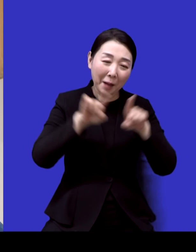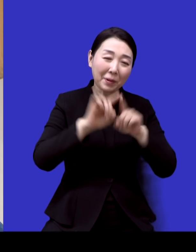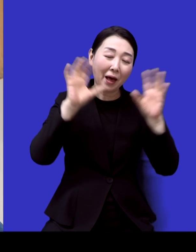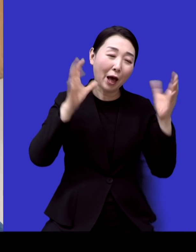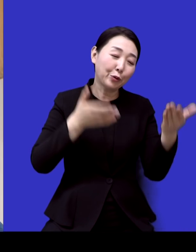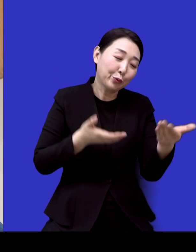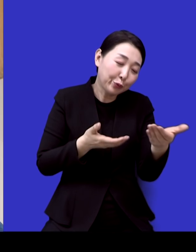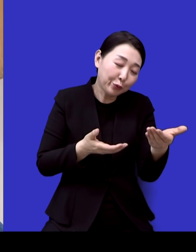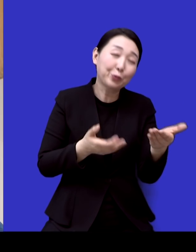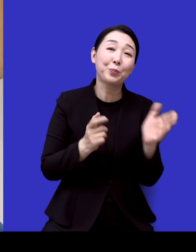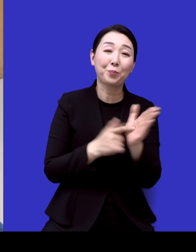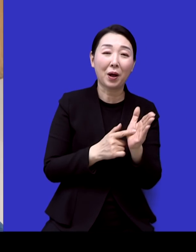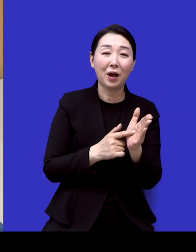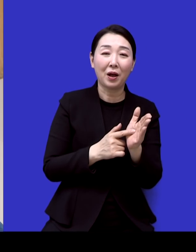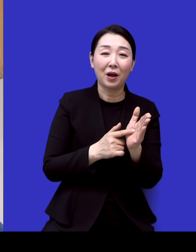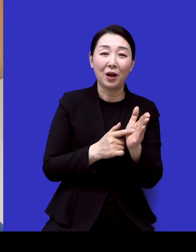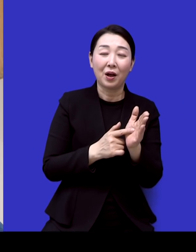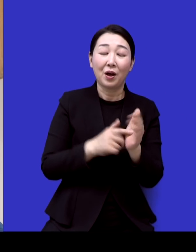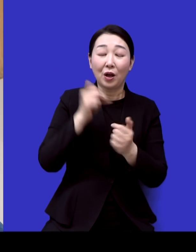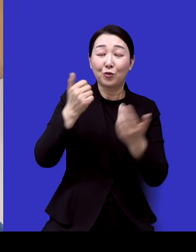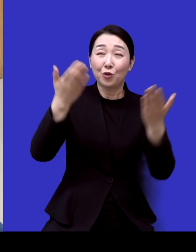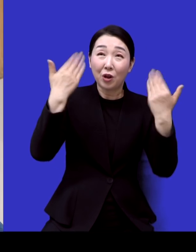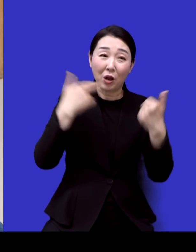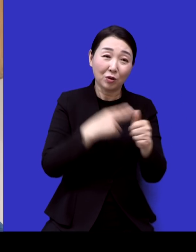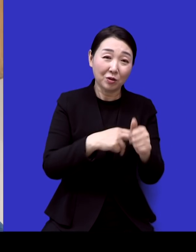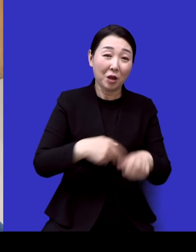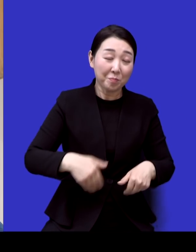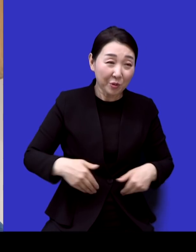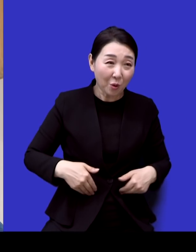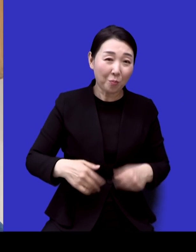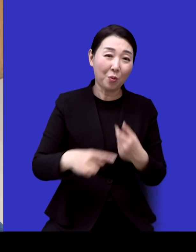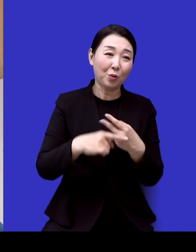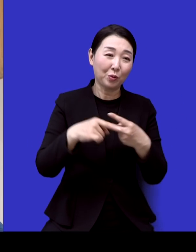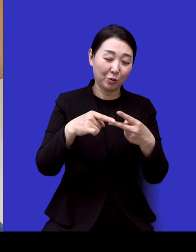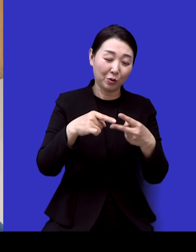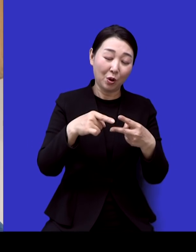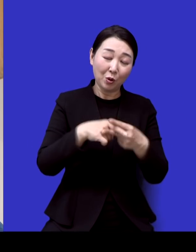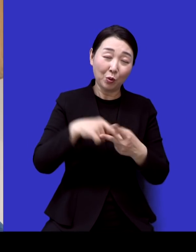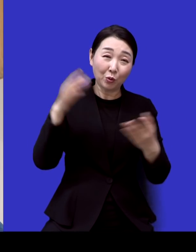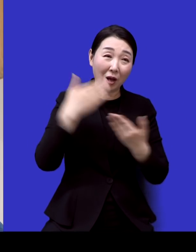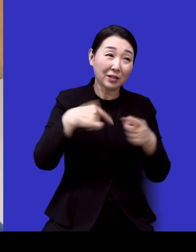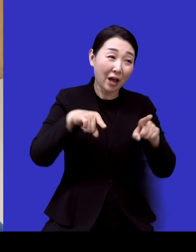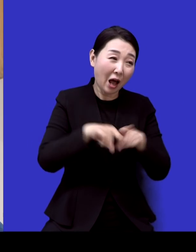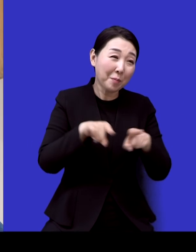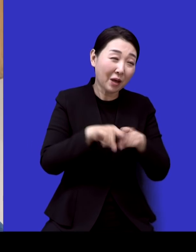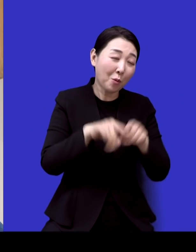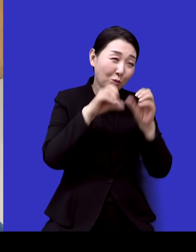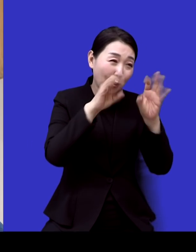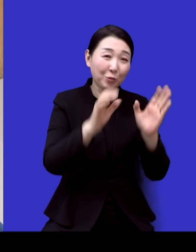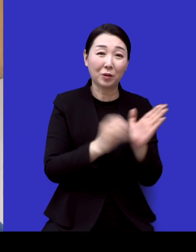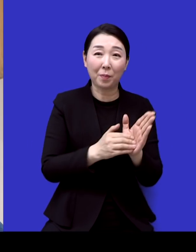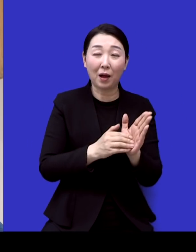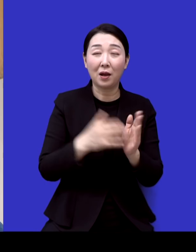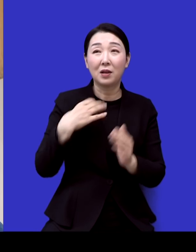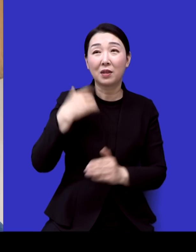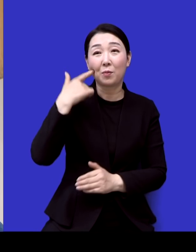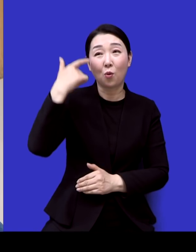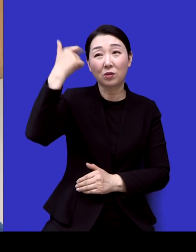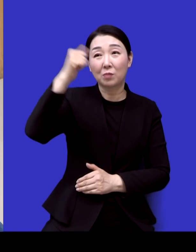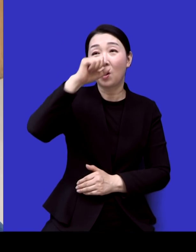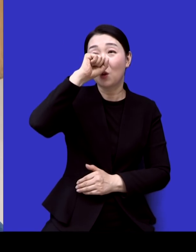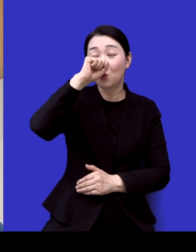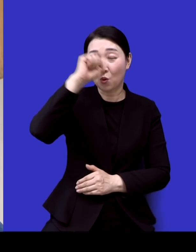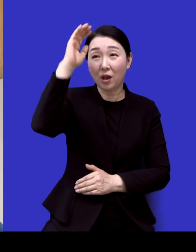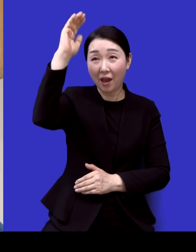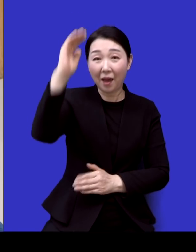뭐 주일학교 교사 필요하다고 하면 초등학생들 막 침 튀기면서 복음 전하고 그러니까 담임 목사님이 좋게 예. 보셨는지 네. 주일 대예배 때